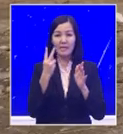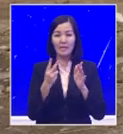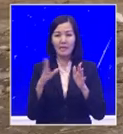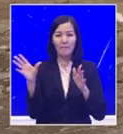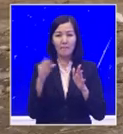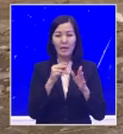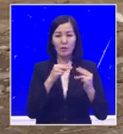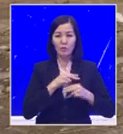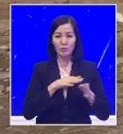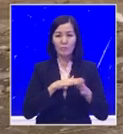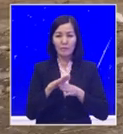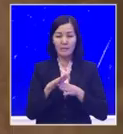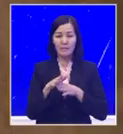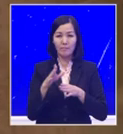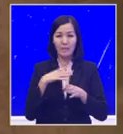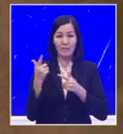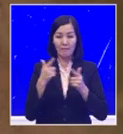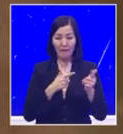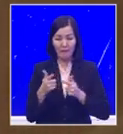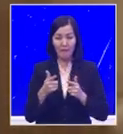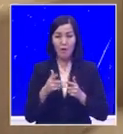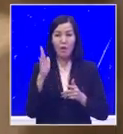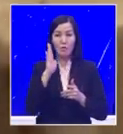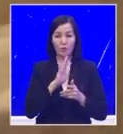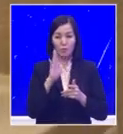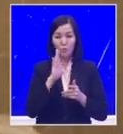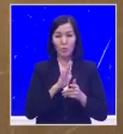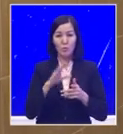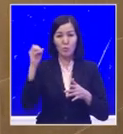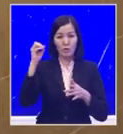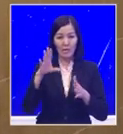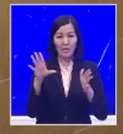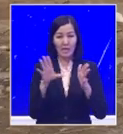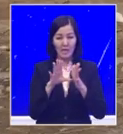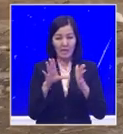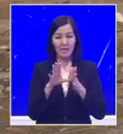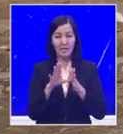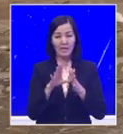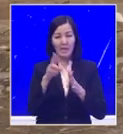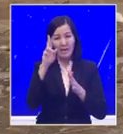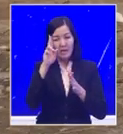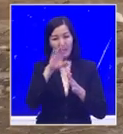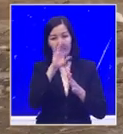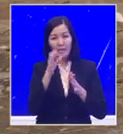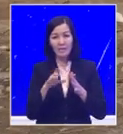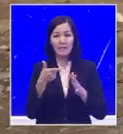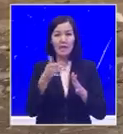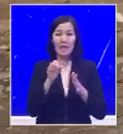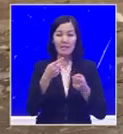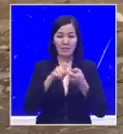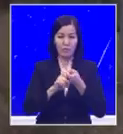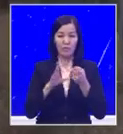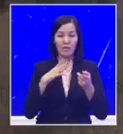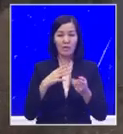жұмыстар біткен, ішіндегі үйлер дайын. Суы, жарығы, кәрізі және газы бәрі ішке